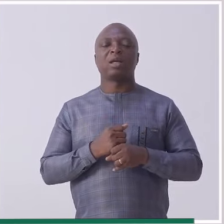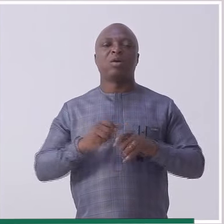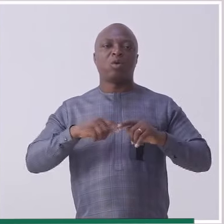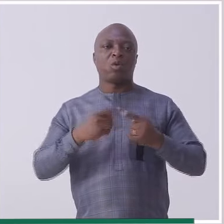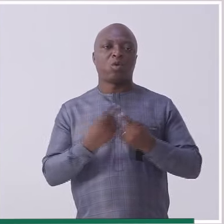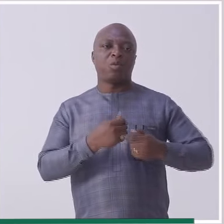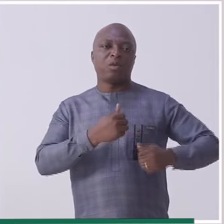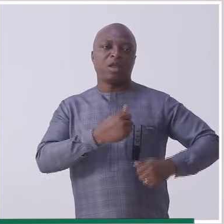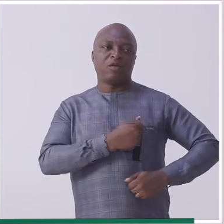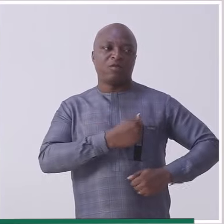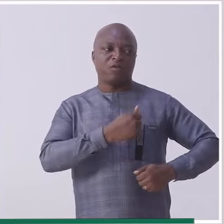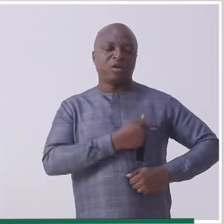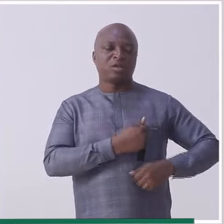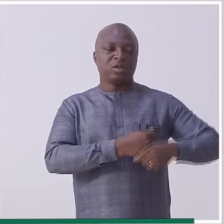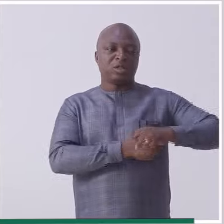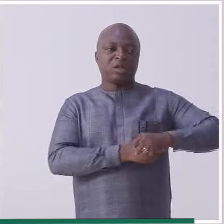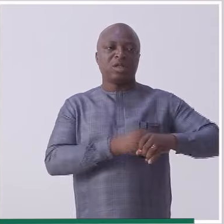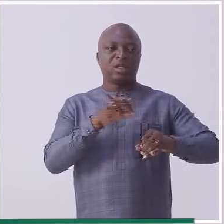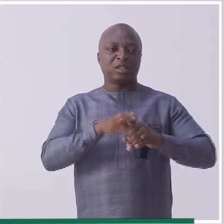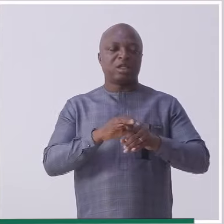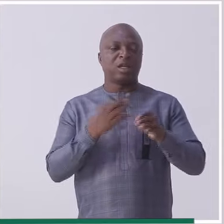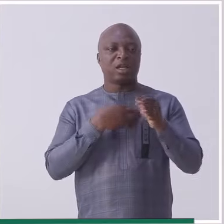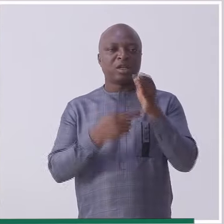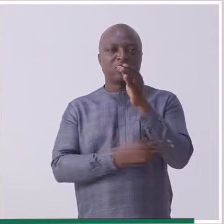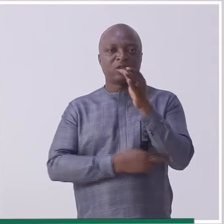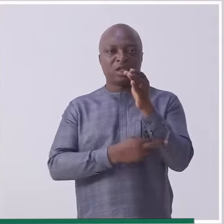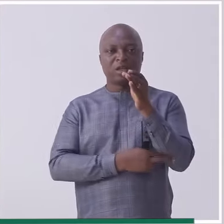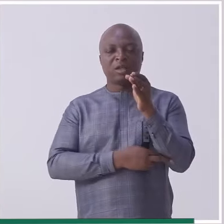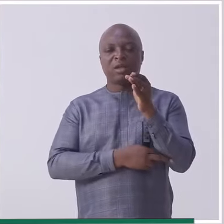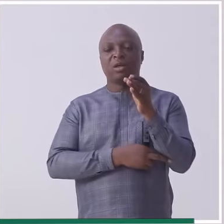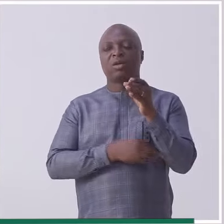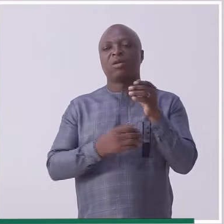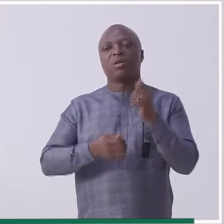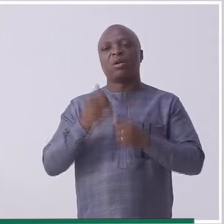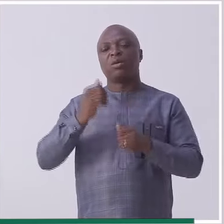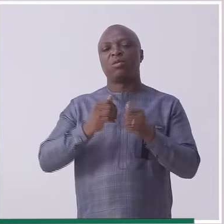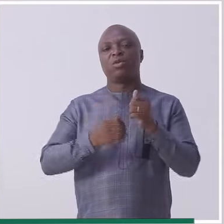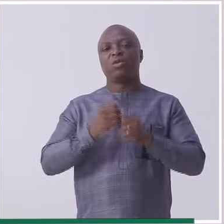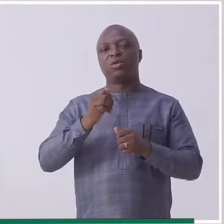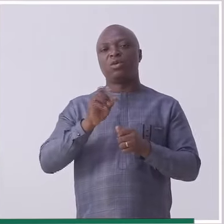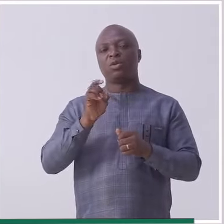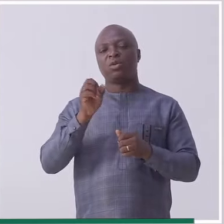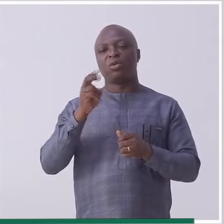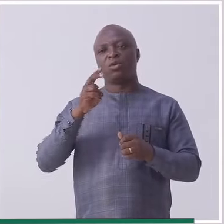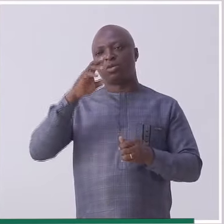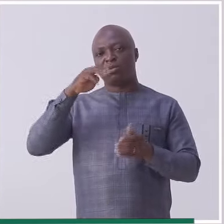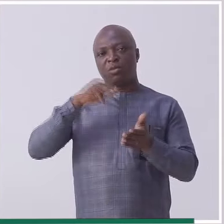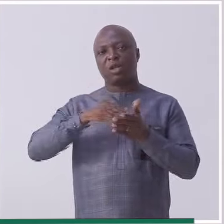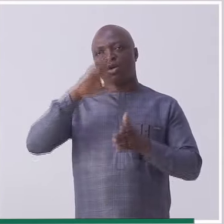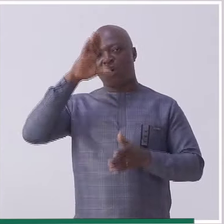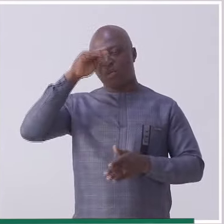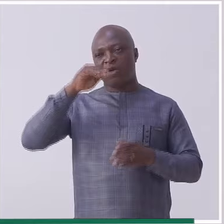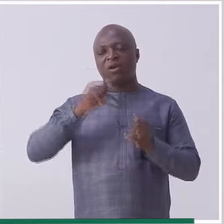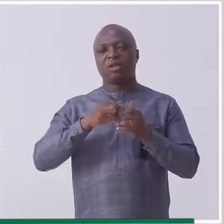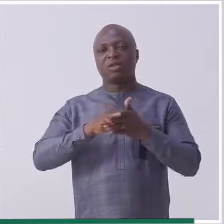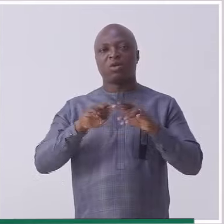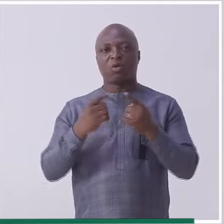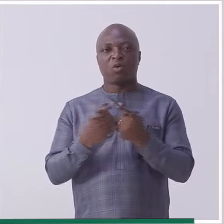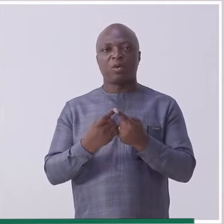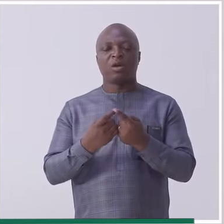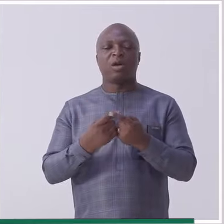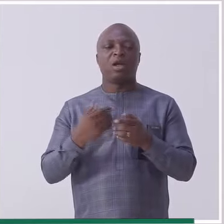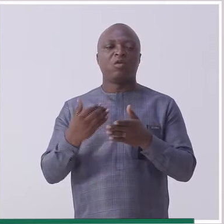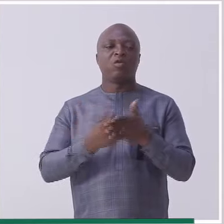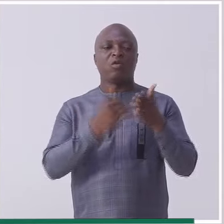de sécurité élections législatives et régionales. Ça comptait plus de 12 000 hommes, avec la possibilité de monter en puissance encore plus. Un